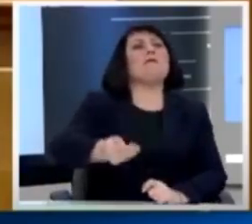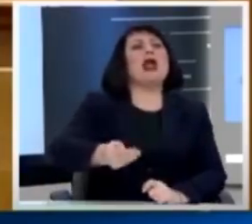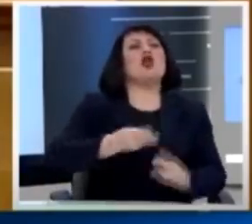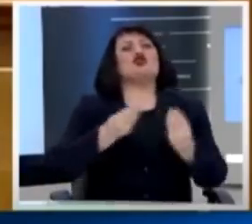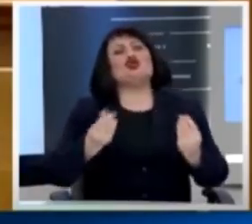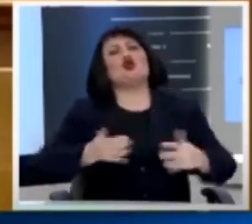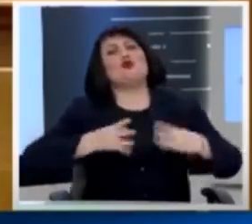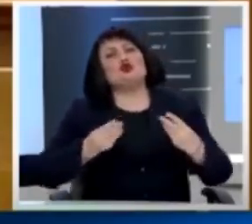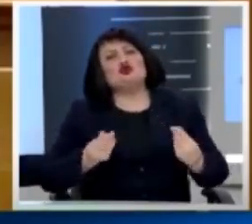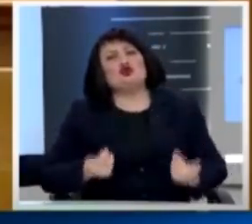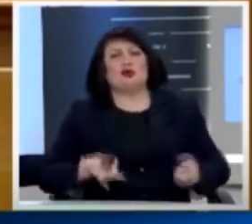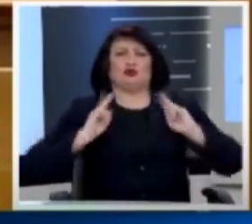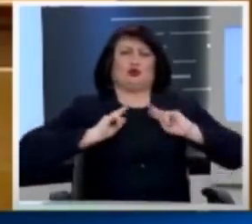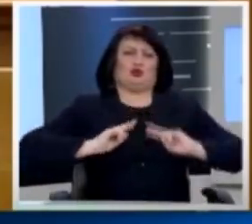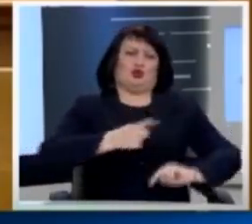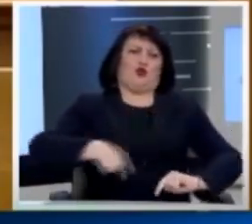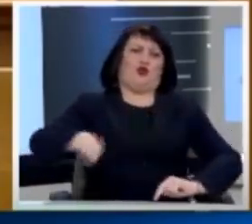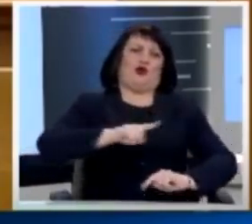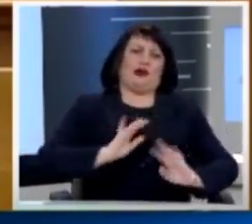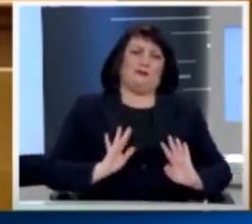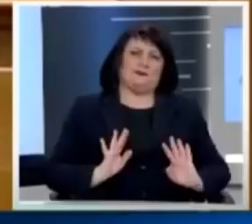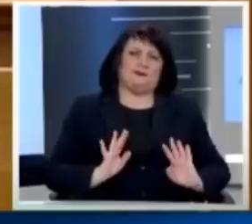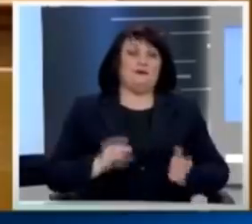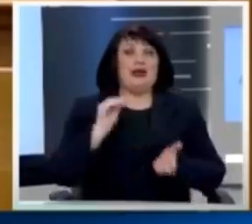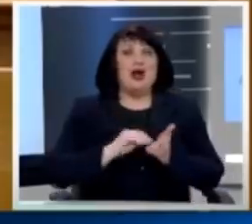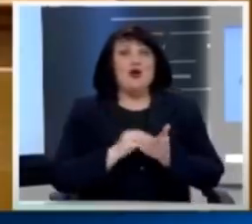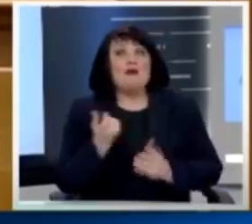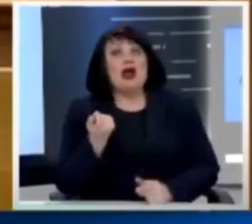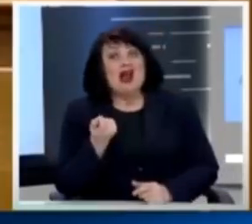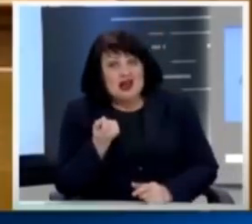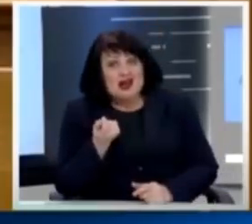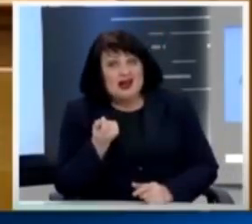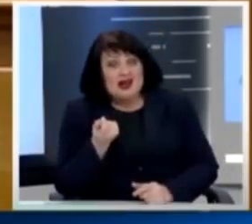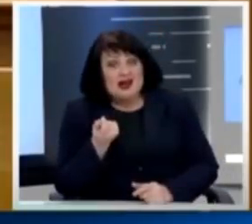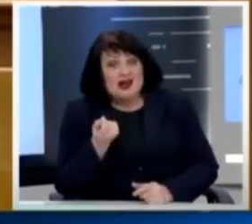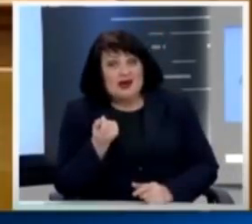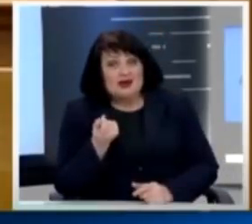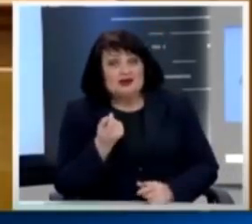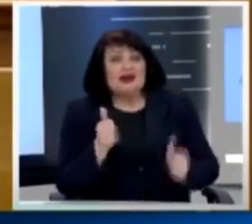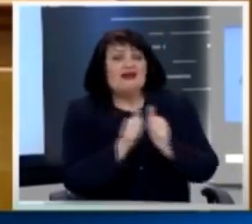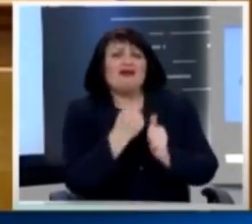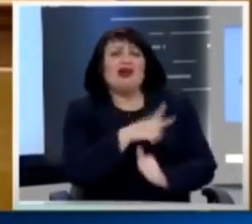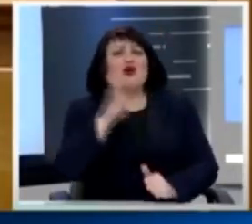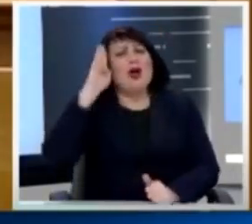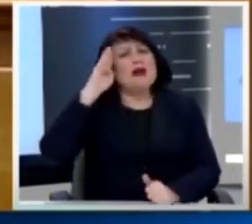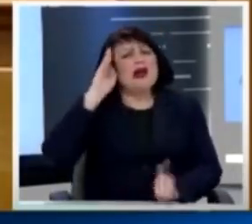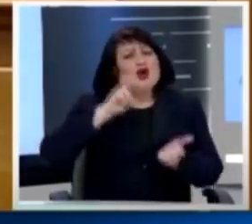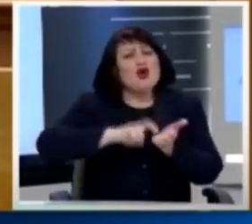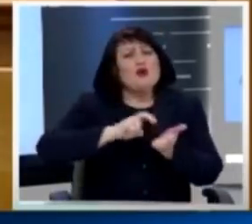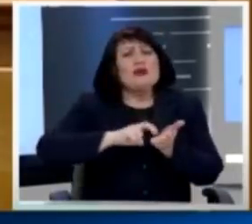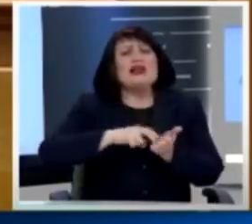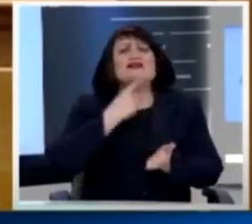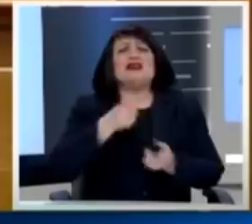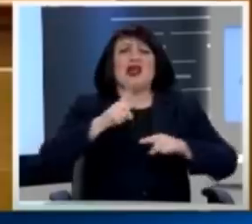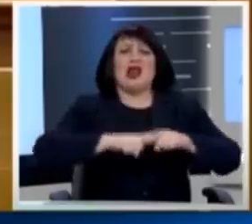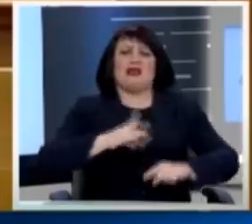έναν τρόπο που να ικανοποιεί όλους. Λίγο ακόμα και θα αναφωνήσει μαζί με το φίλο του τον Αμερικάνο πρέσβη η